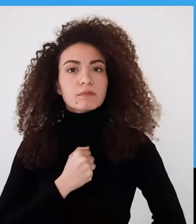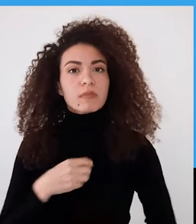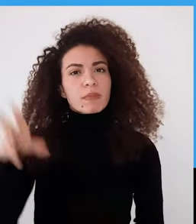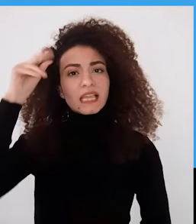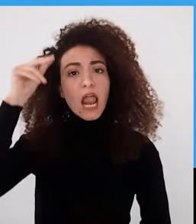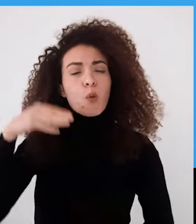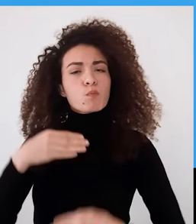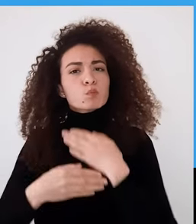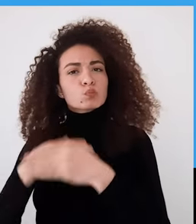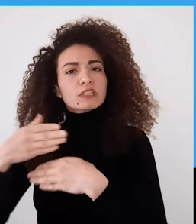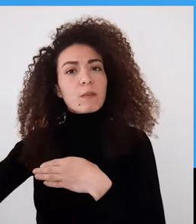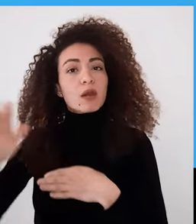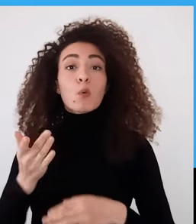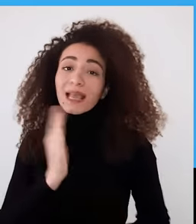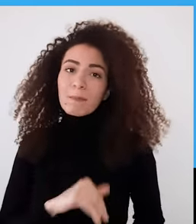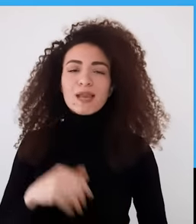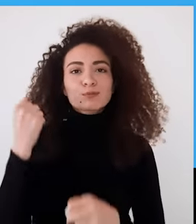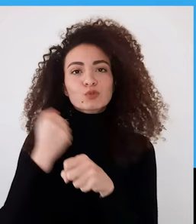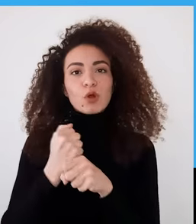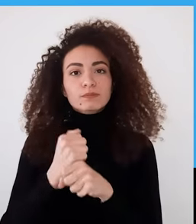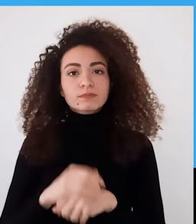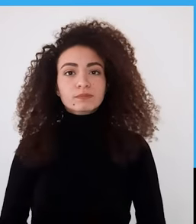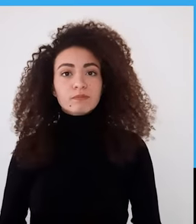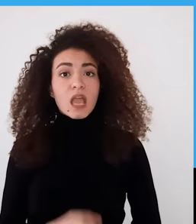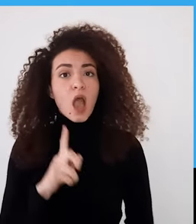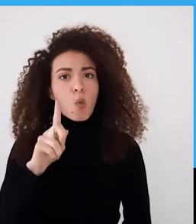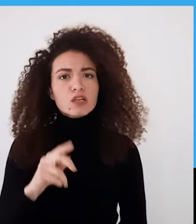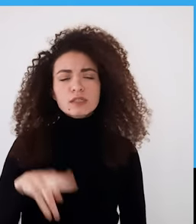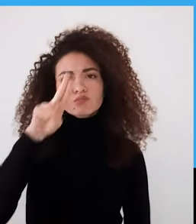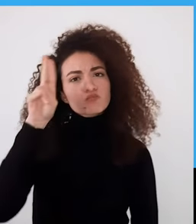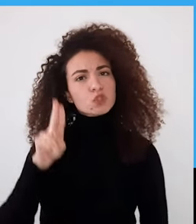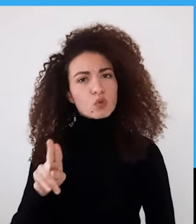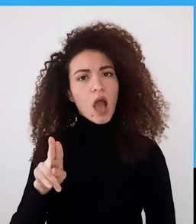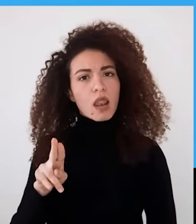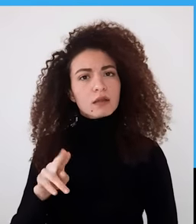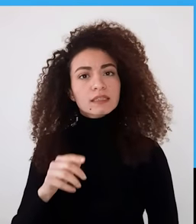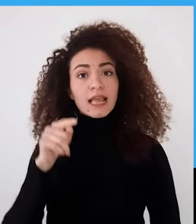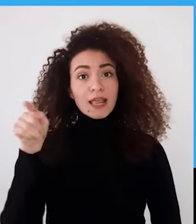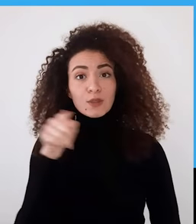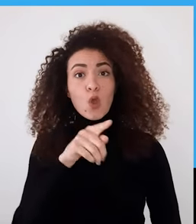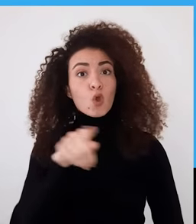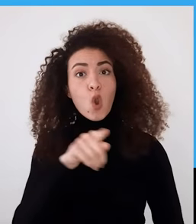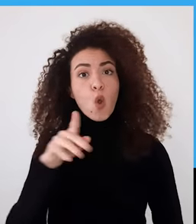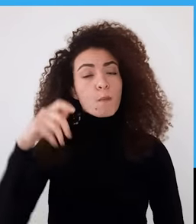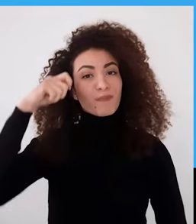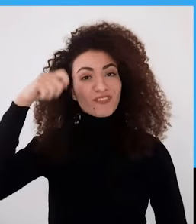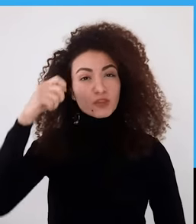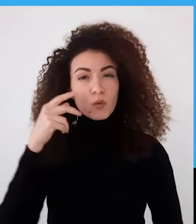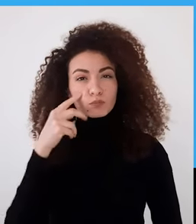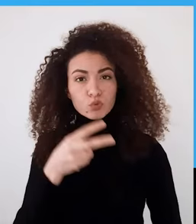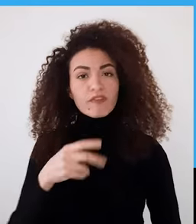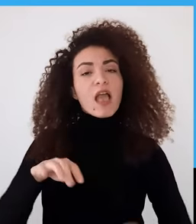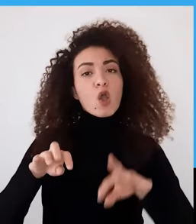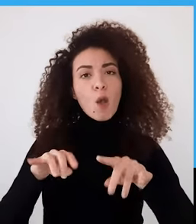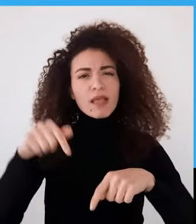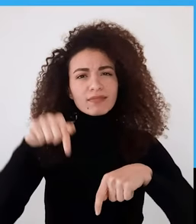وأيضاً من خلال الحياة المهنية. بالبداية رح نطرح بعض الأسئلة لتكون فرصة تقارب بين متابعي الموك